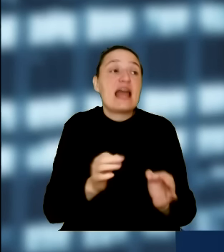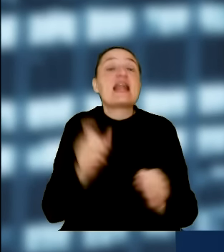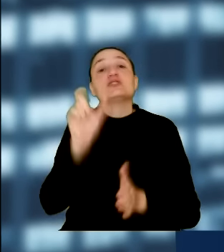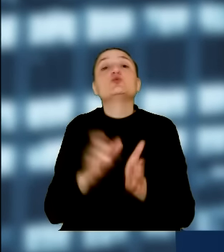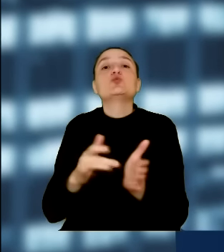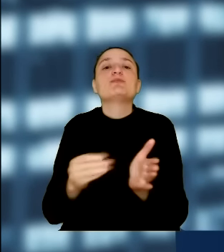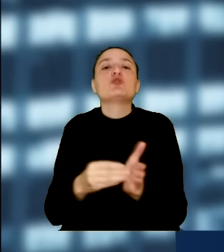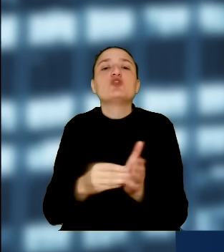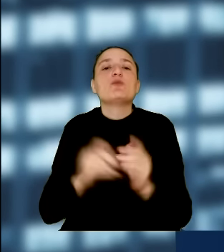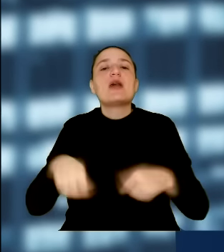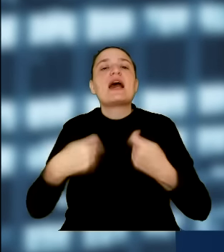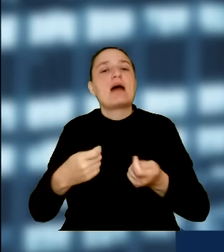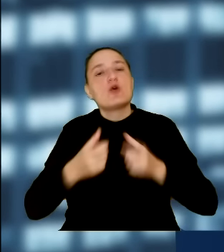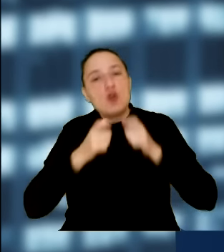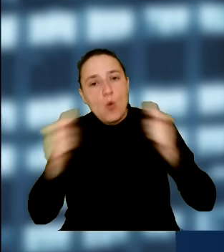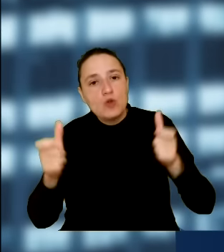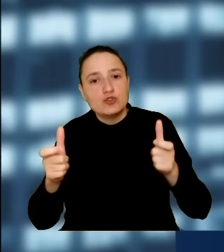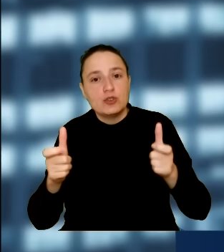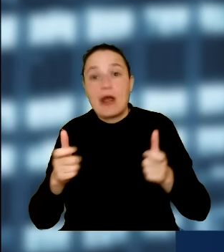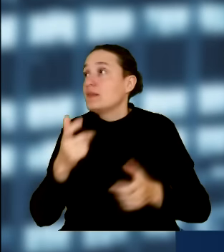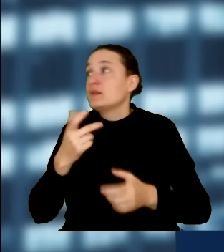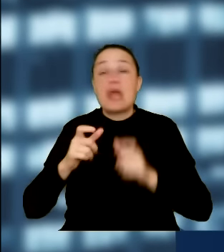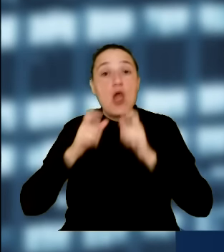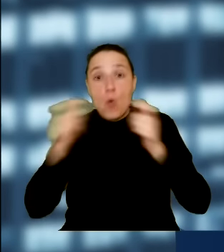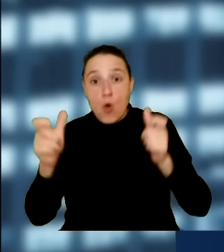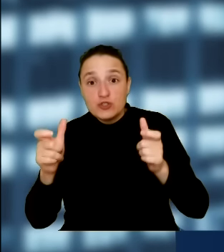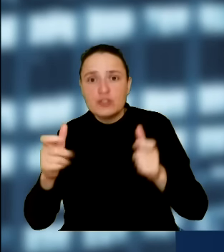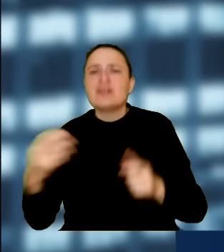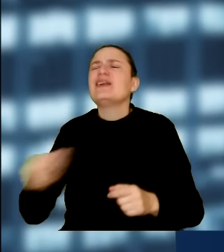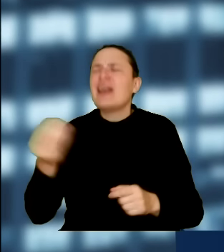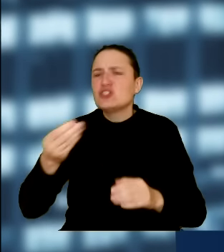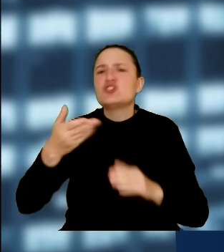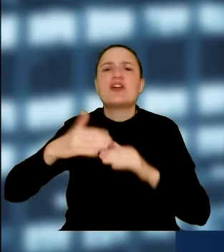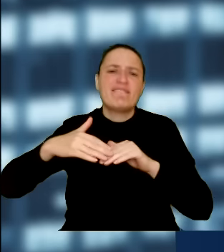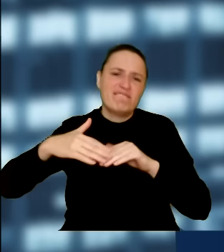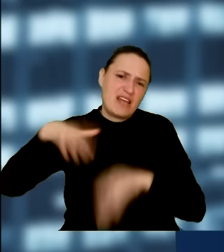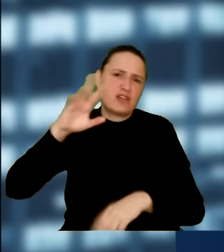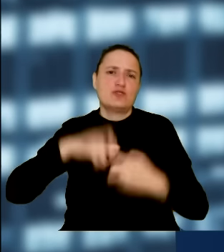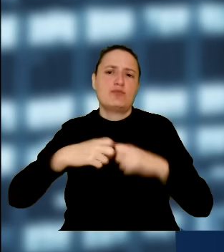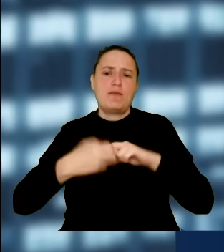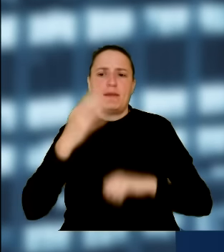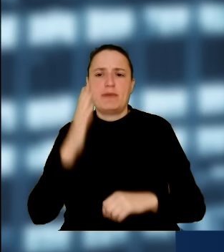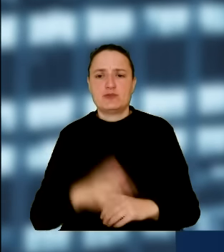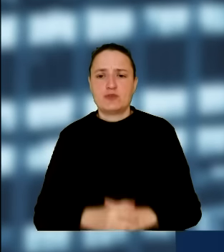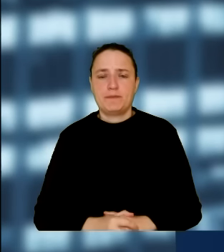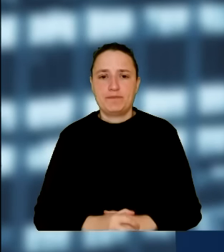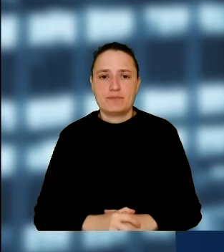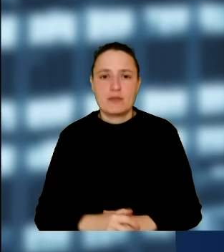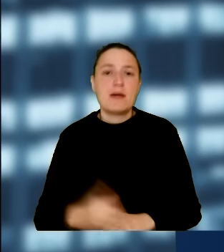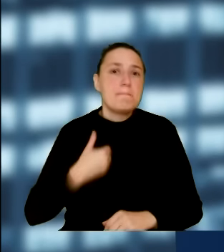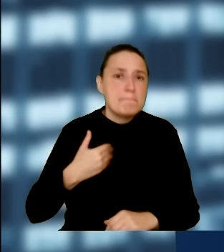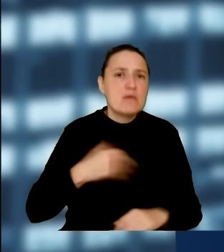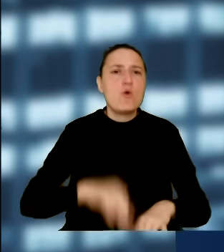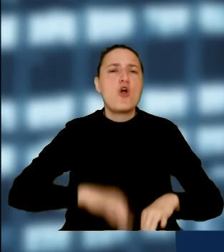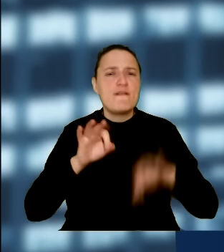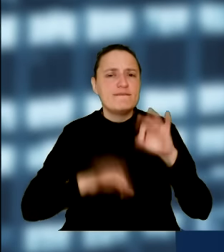taki raport ogłosić, a jak go nie ogłosi, to będzie miał jeszcze większy problem. Tam pytano na tej konferencji